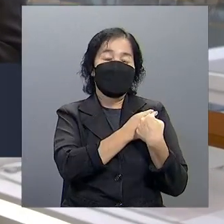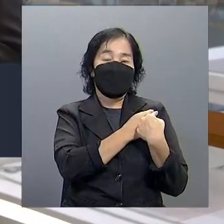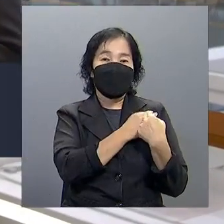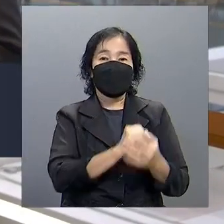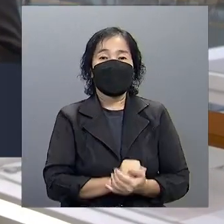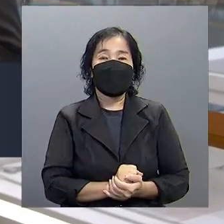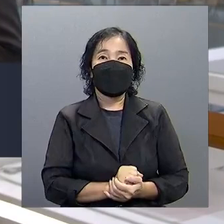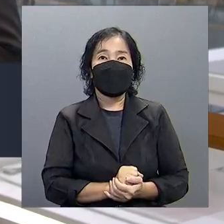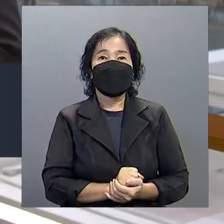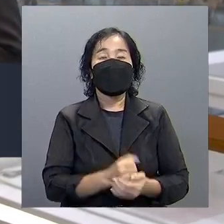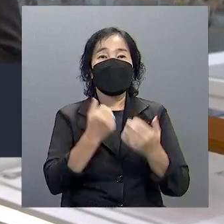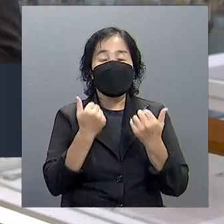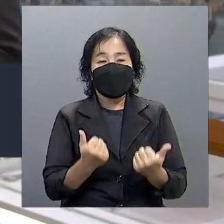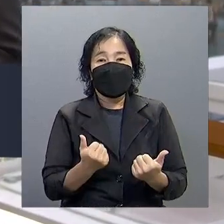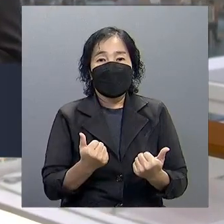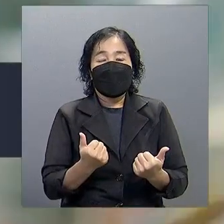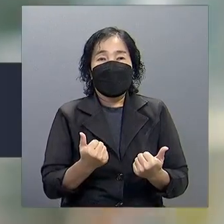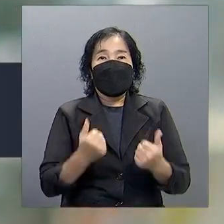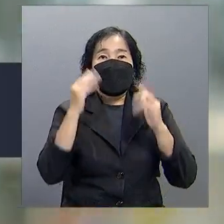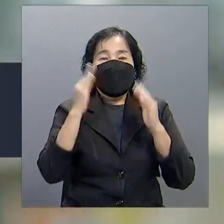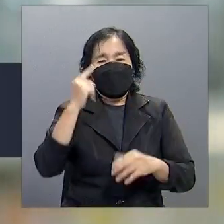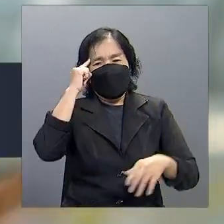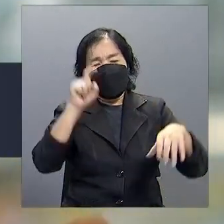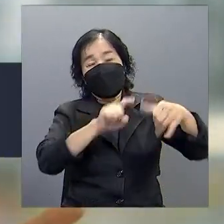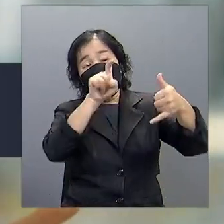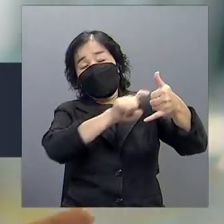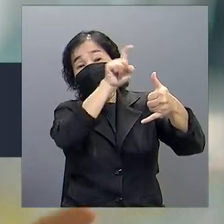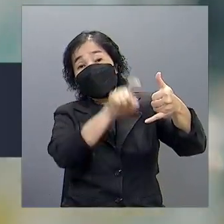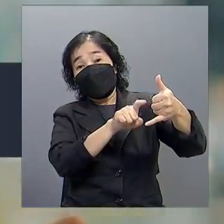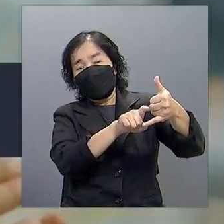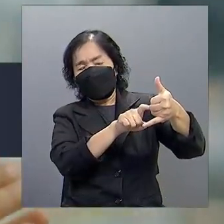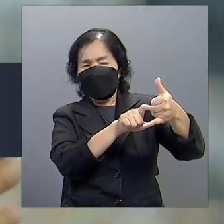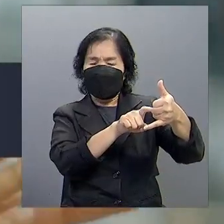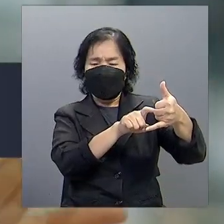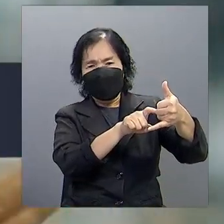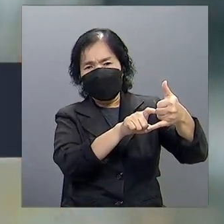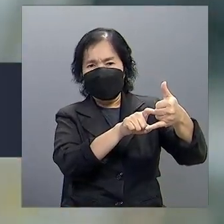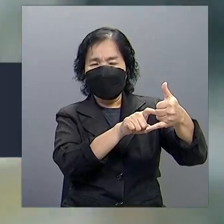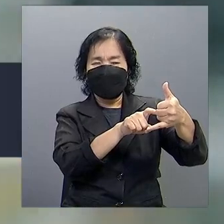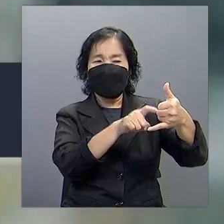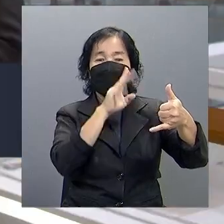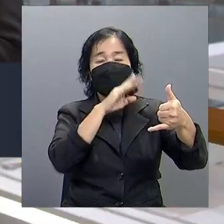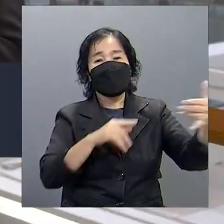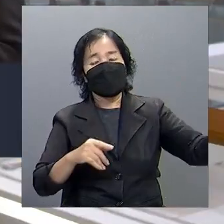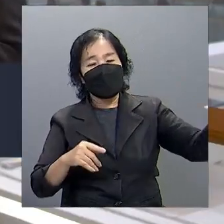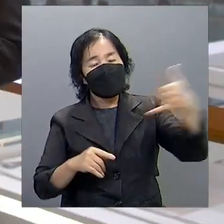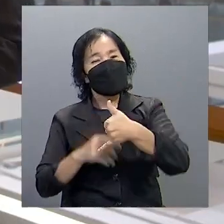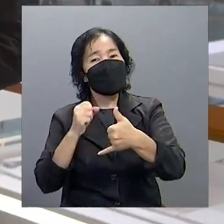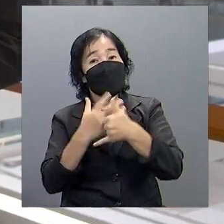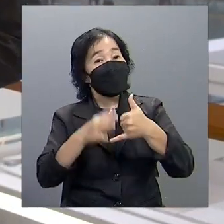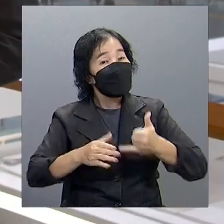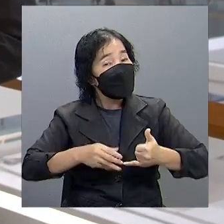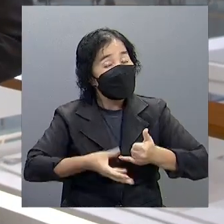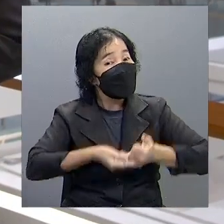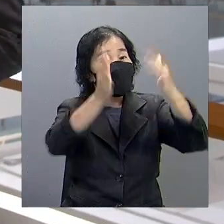ราเจอผู้ต้องสงสัยว่าอาจจะติดเชื้อ ครับ อะไรบางอย่างเนี่ยเวลาเขาเดินทางมาคือไงเราส่งกลับประเทศเลย ไม่ส่งครับ